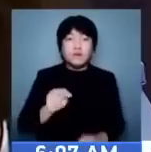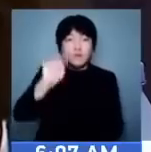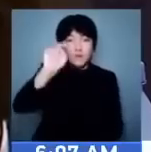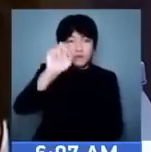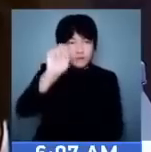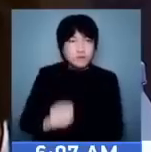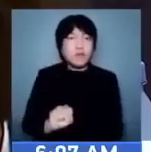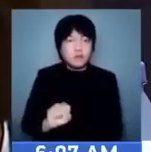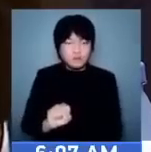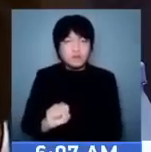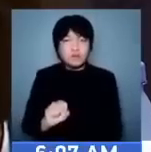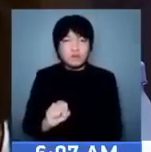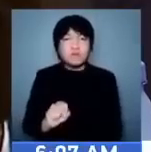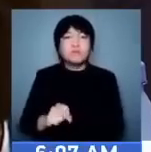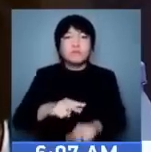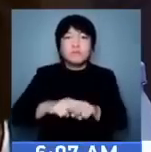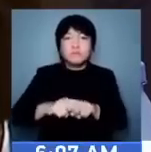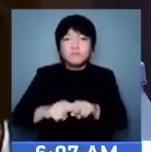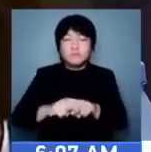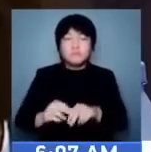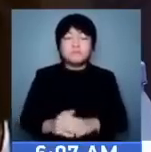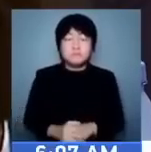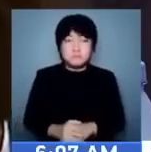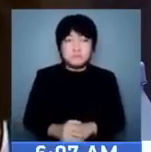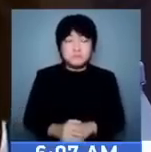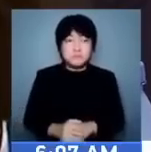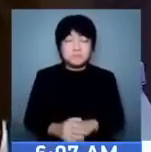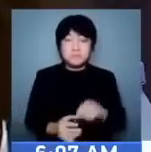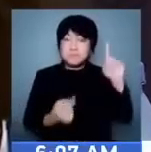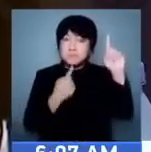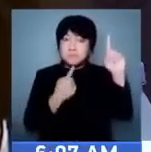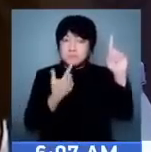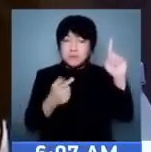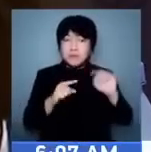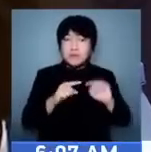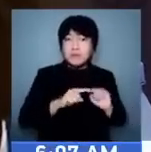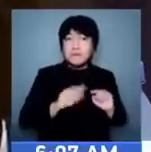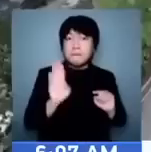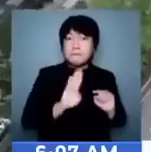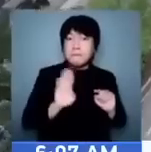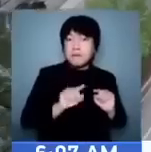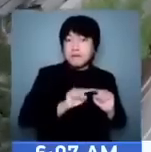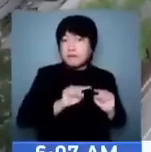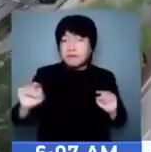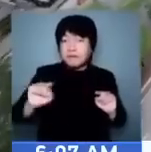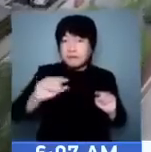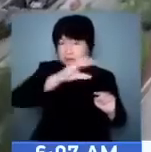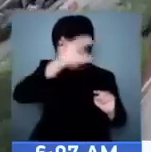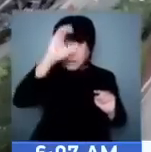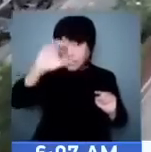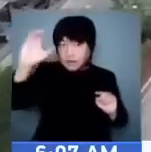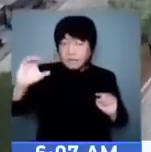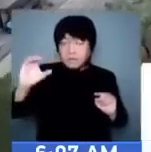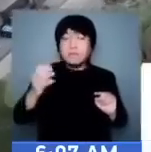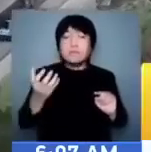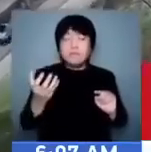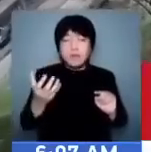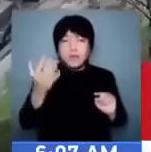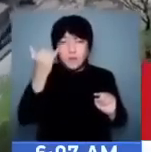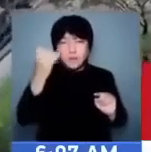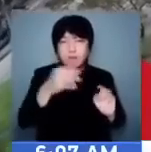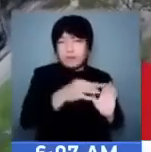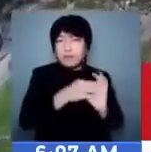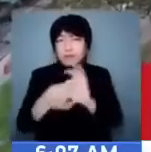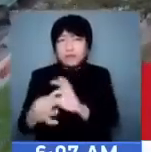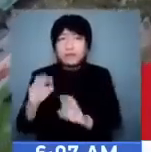mga papuntang Baclaran, yung papuntang Calamba because it connects to the NSCR. 2029, inaasahang